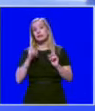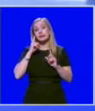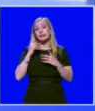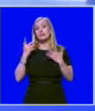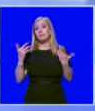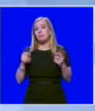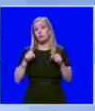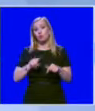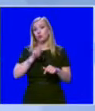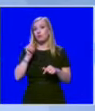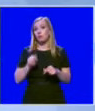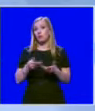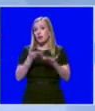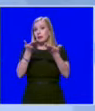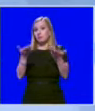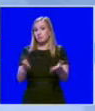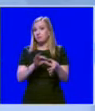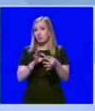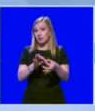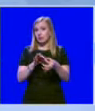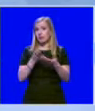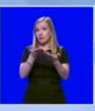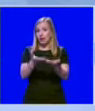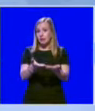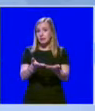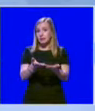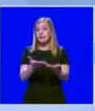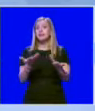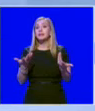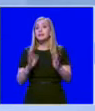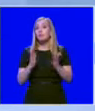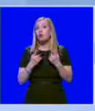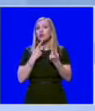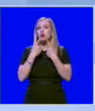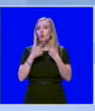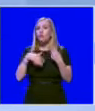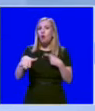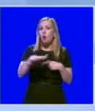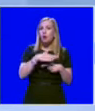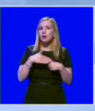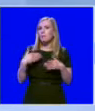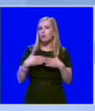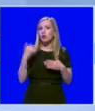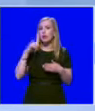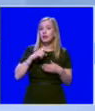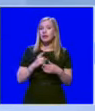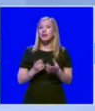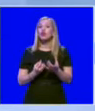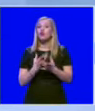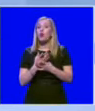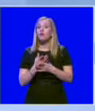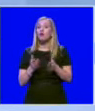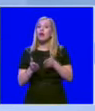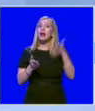дали изобщо този въпрос стои пред вас и дали ви притеснява, се заговори в последните дни за ново ляво